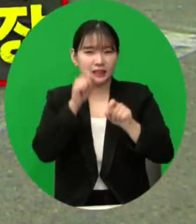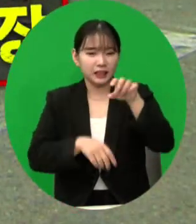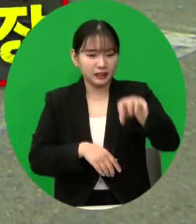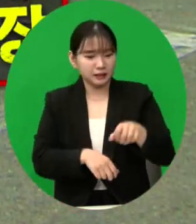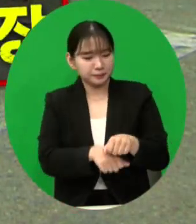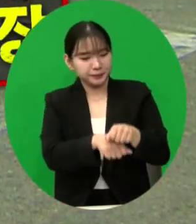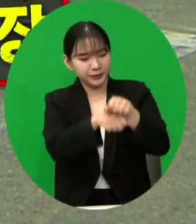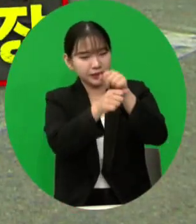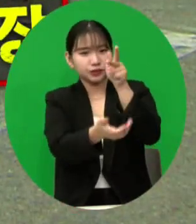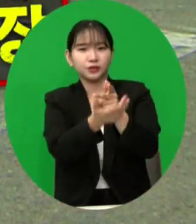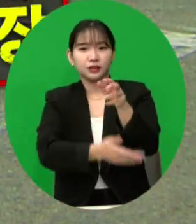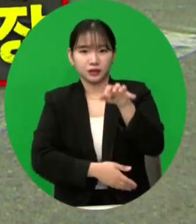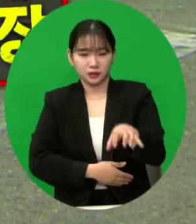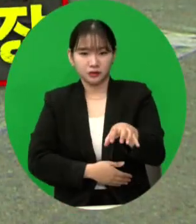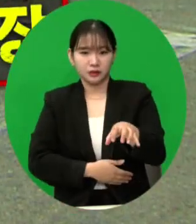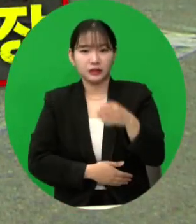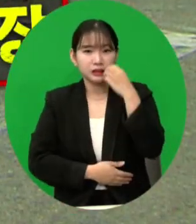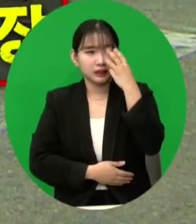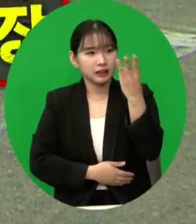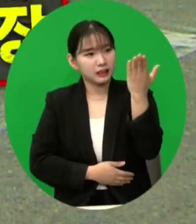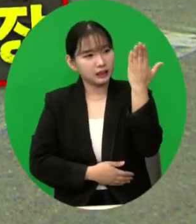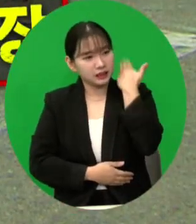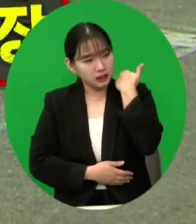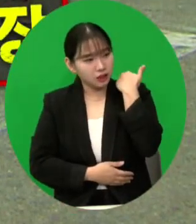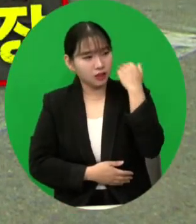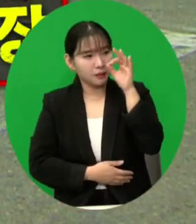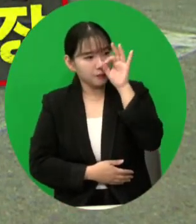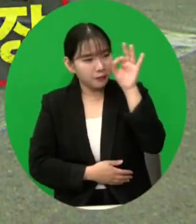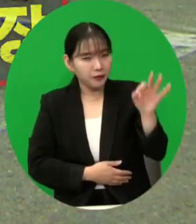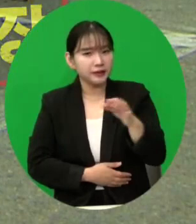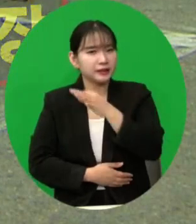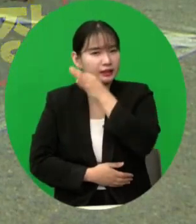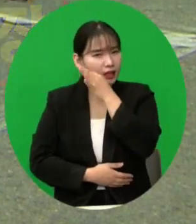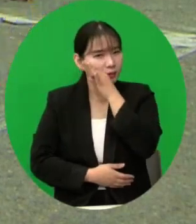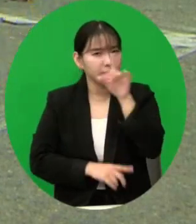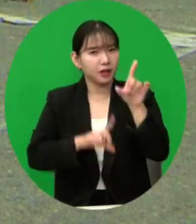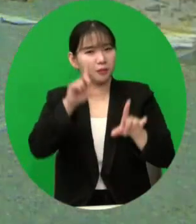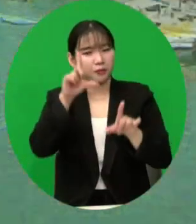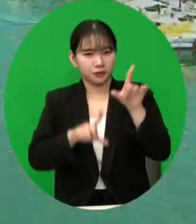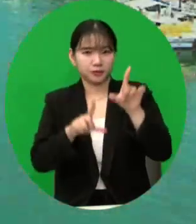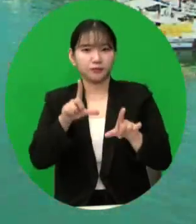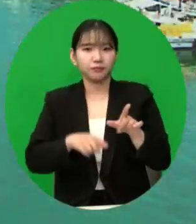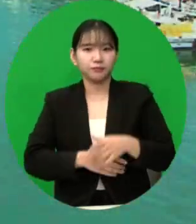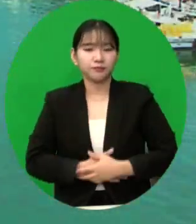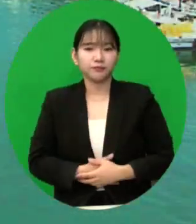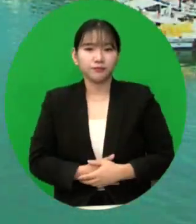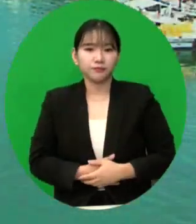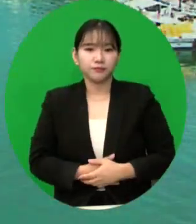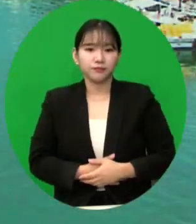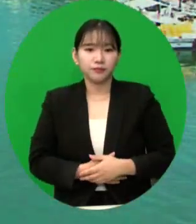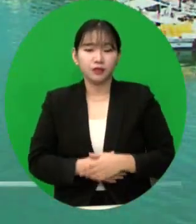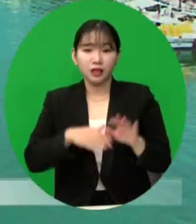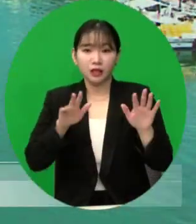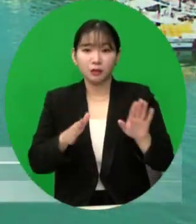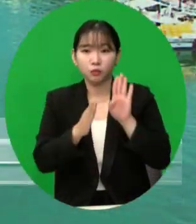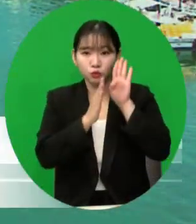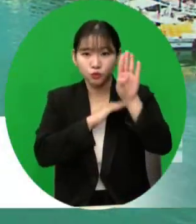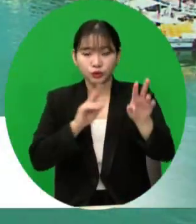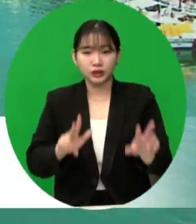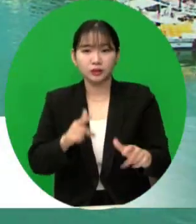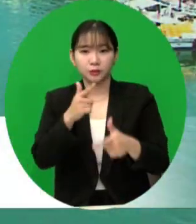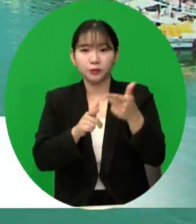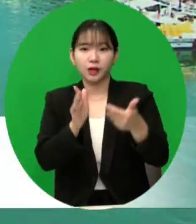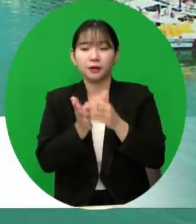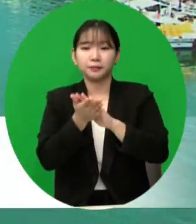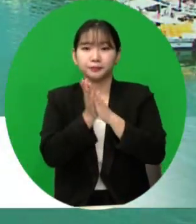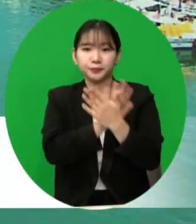변해버린 주차장까지 석 달 전에 돌아본 창피하고 씁쓸한 목포항의 모습들입니다. 그렇다면 이후 목포항은